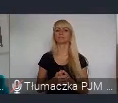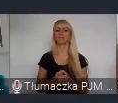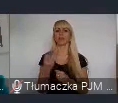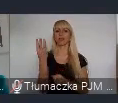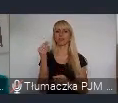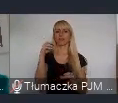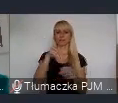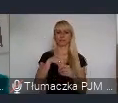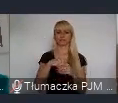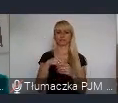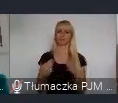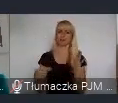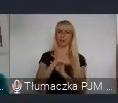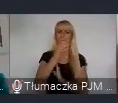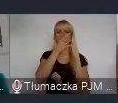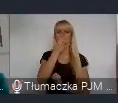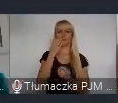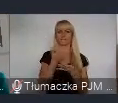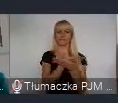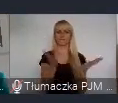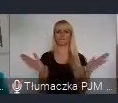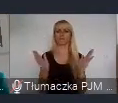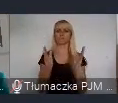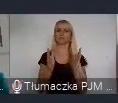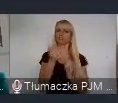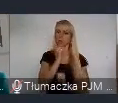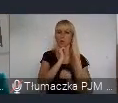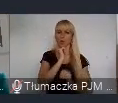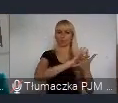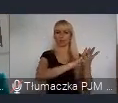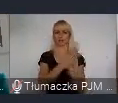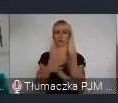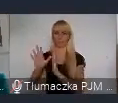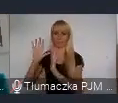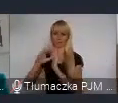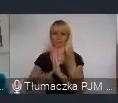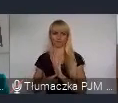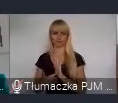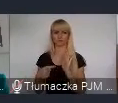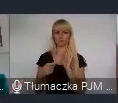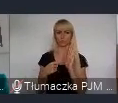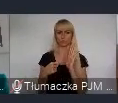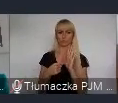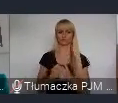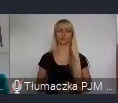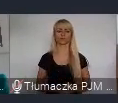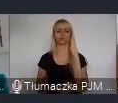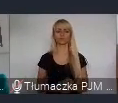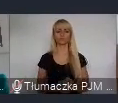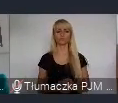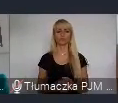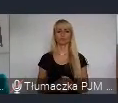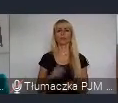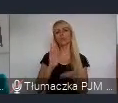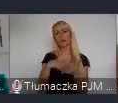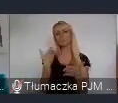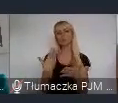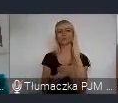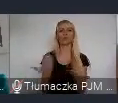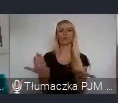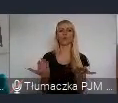miast. I to są też tutaj bardzo takie elastyczne interpretowanie tego typu inwestycji. Na przykład przebudowa